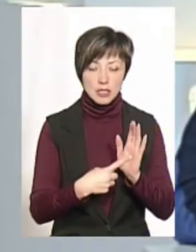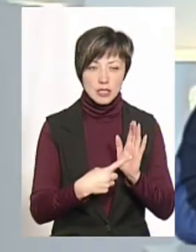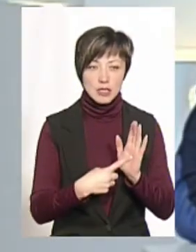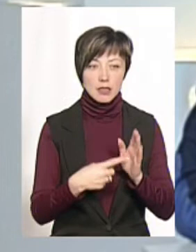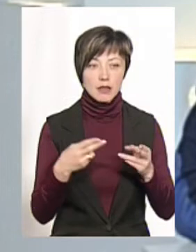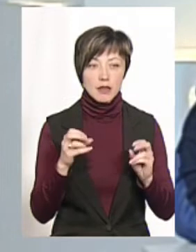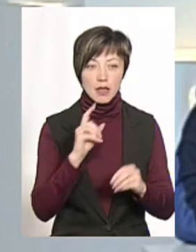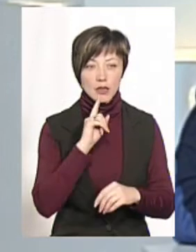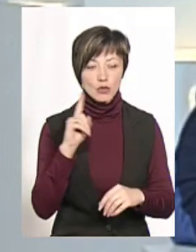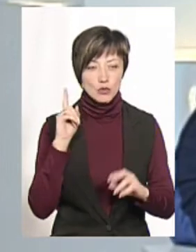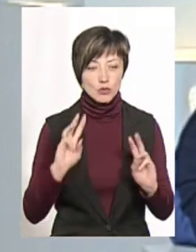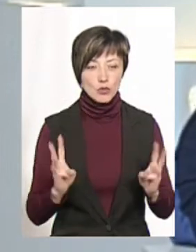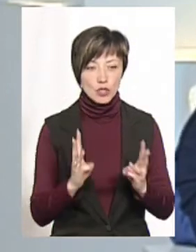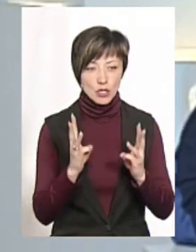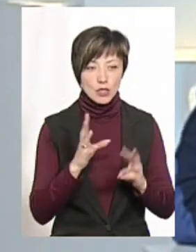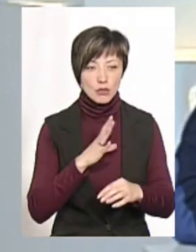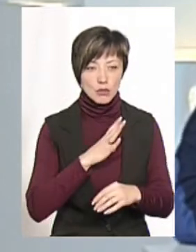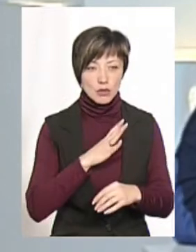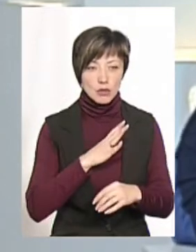де рік тому пожежа була.